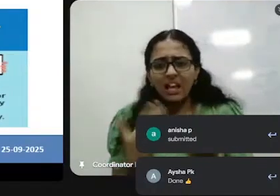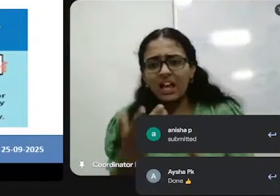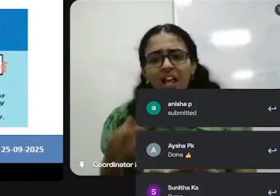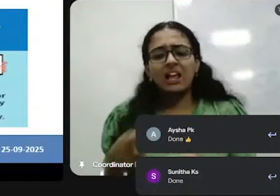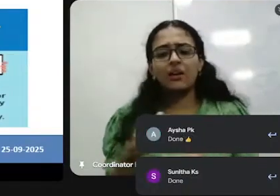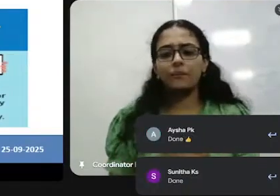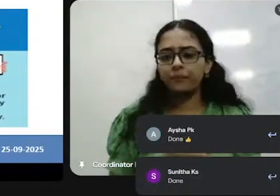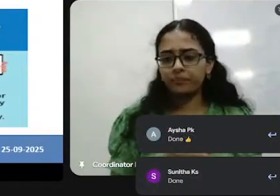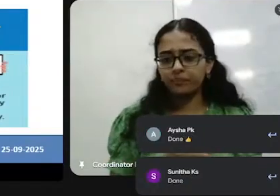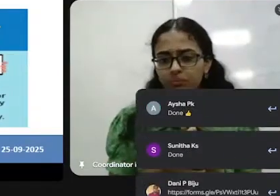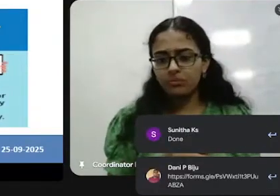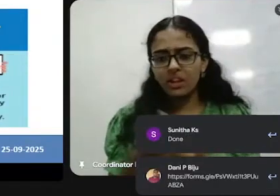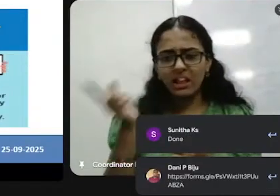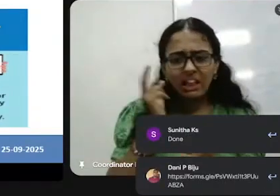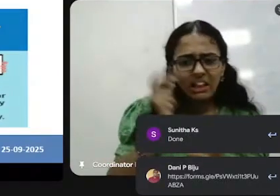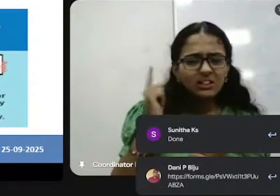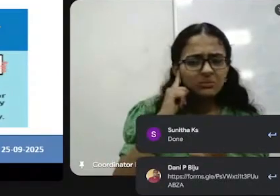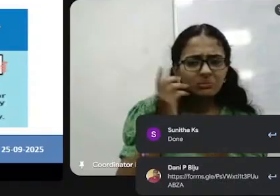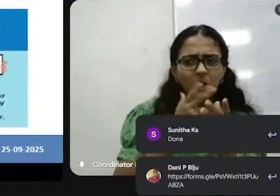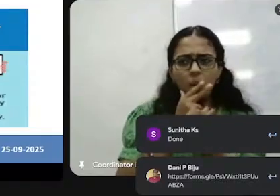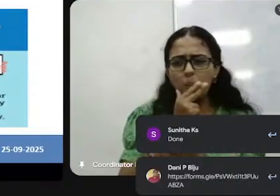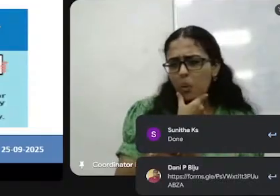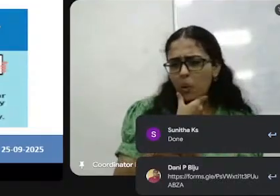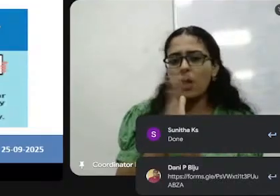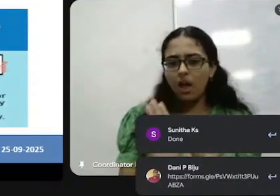ചിരിക്കാൻ സാധിക്കുന്നുണ്ടാവില്ലായിരിക്കാം, ഒരു സൈഡിലോട്ട് മുഖം